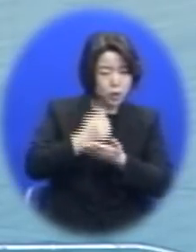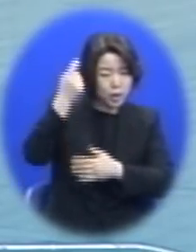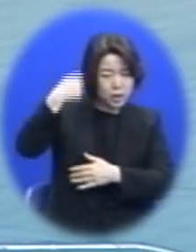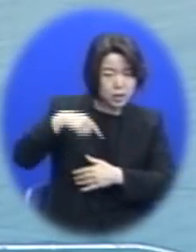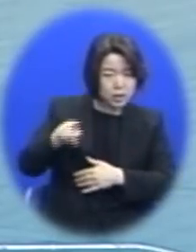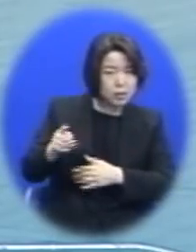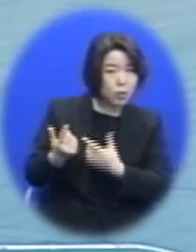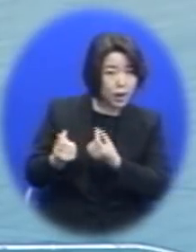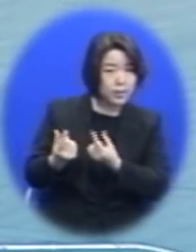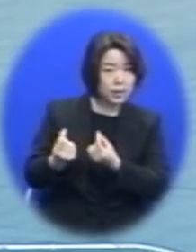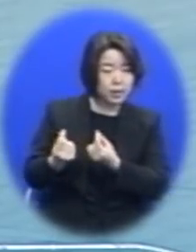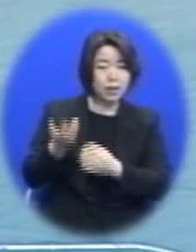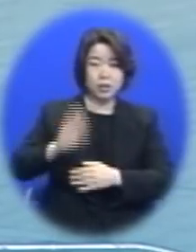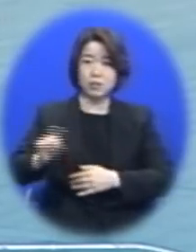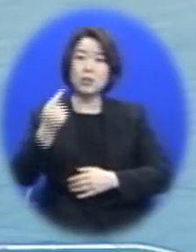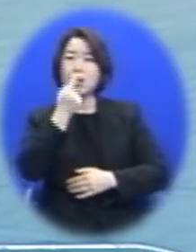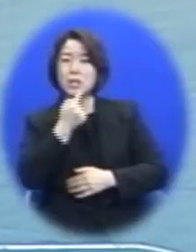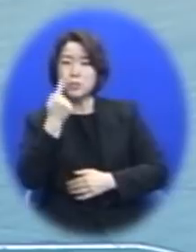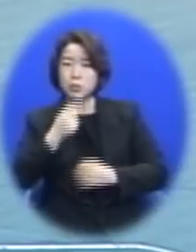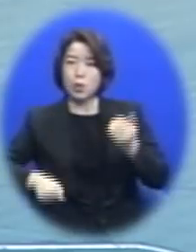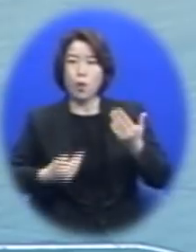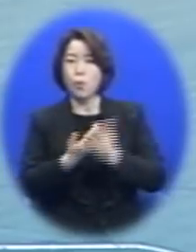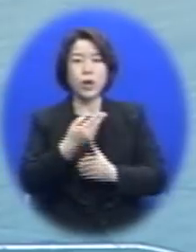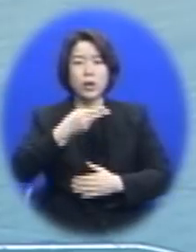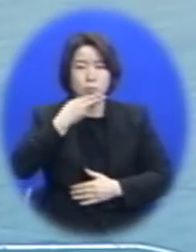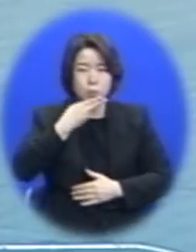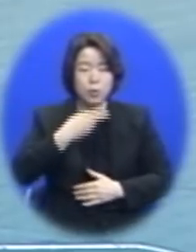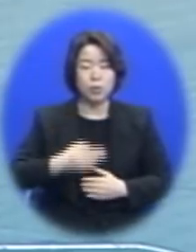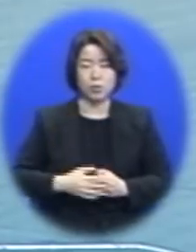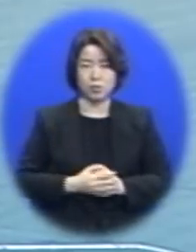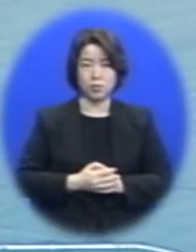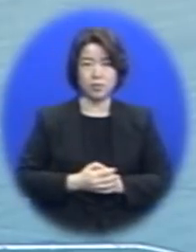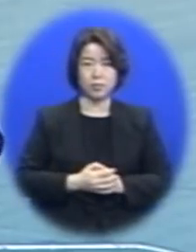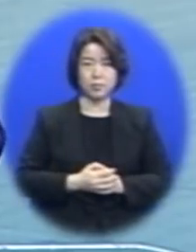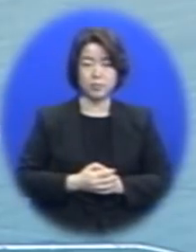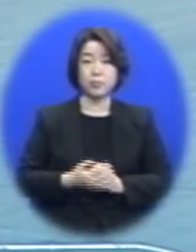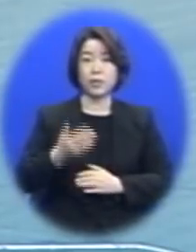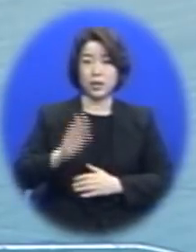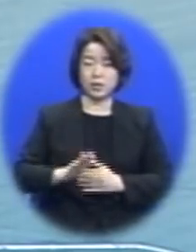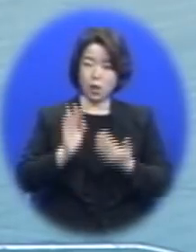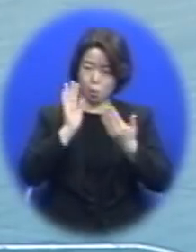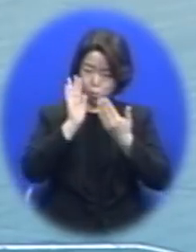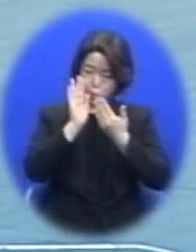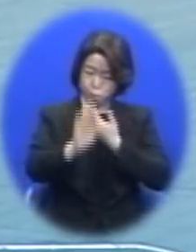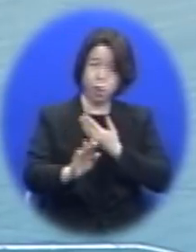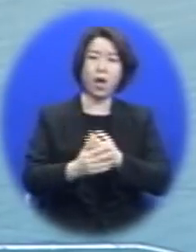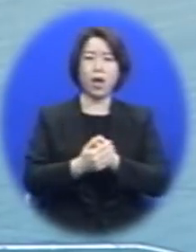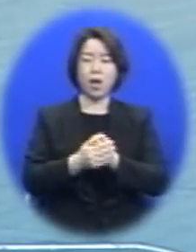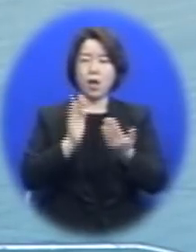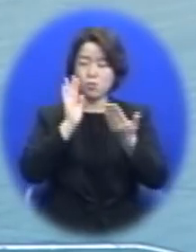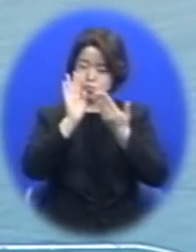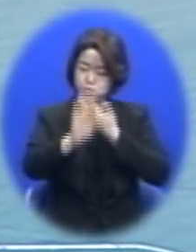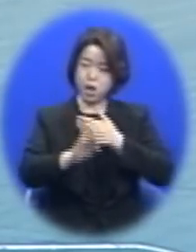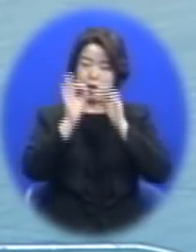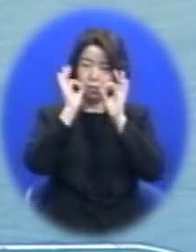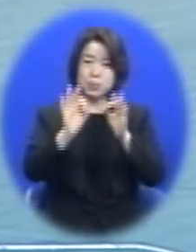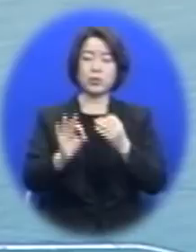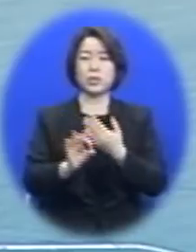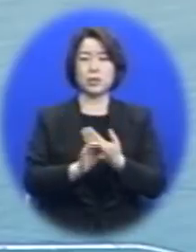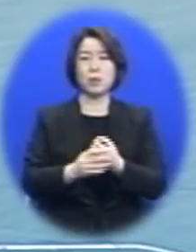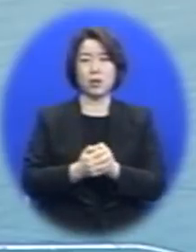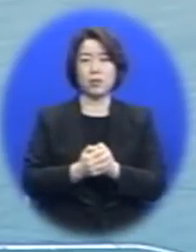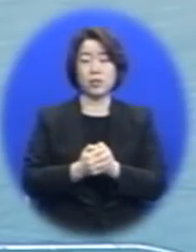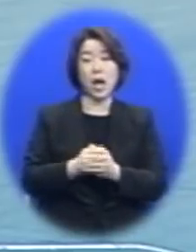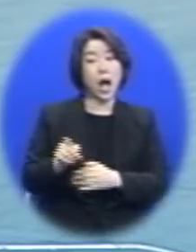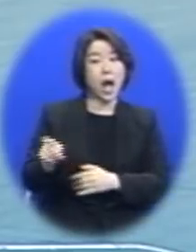같은데 입으로는 절대로 회개를 안하더라 그런데 나중에 나중에 가서 보니까 그